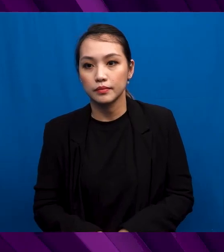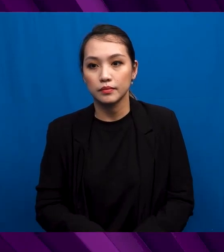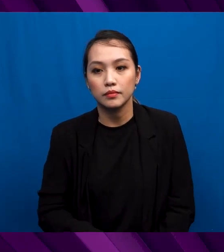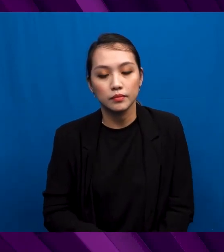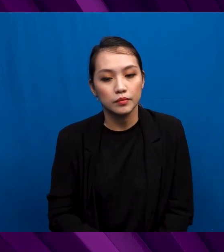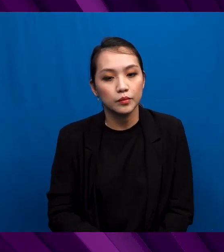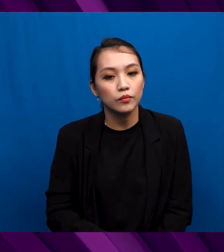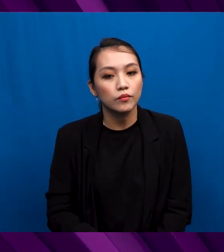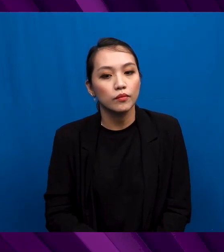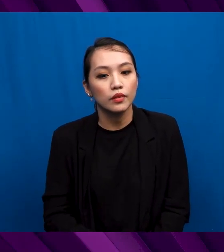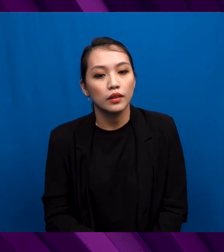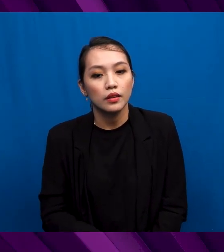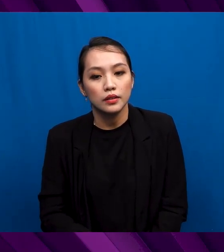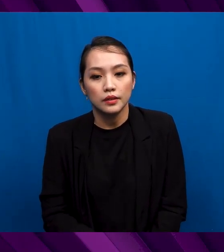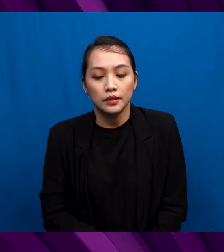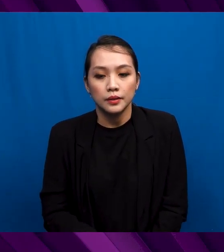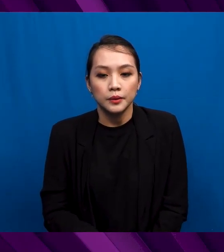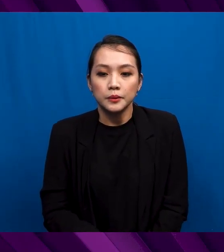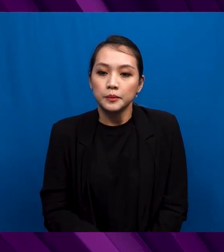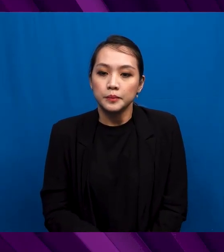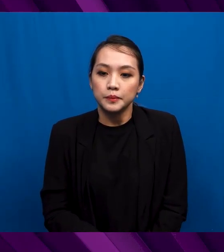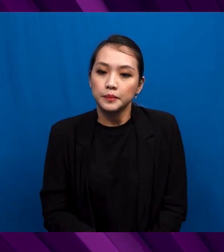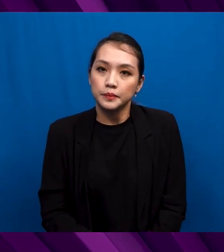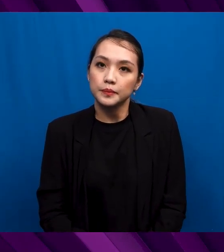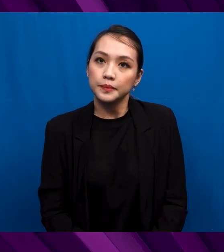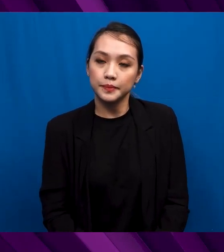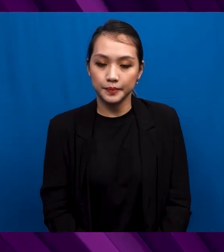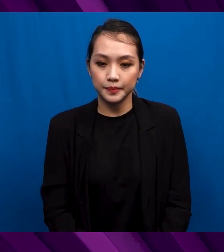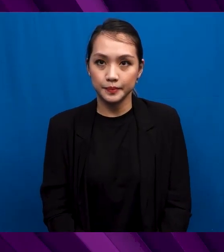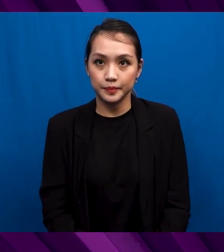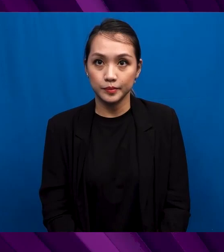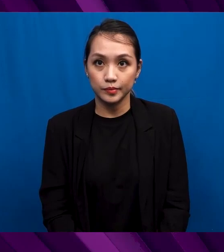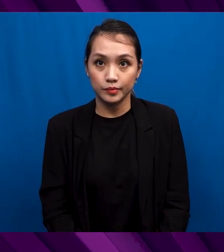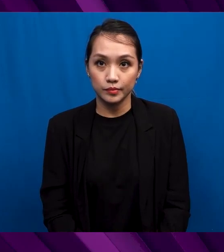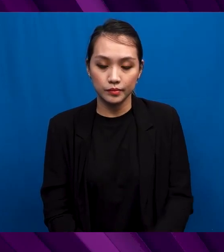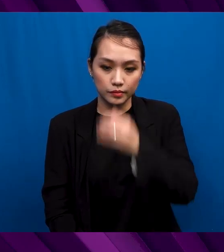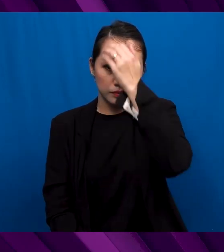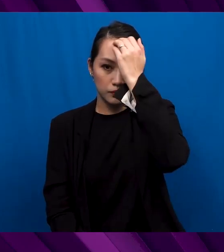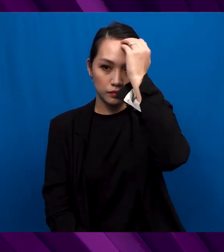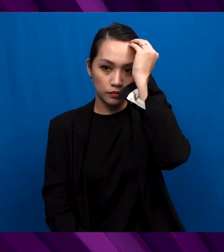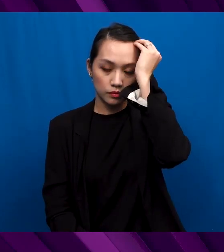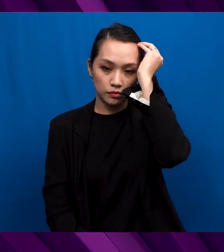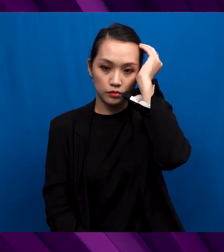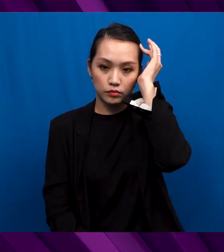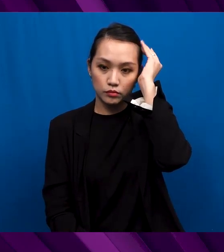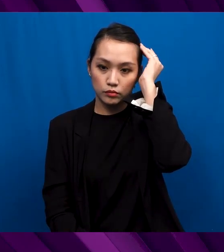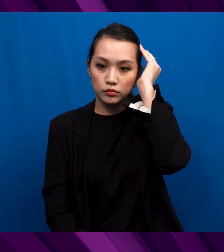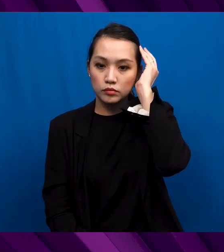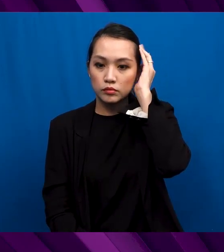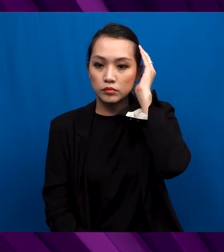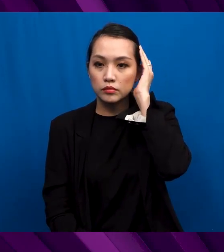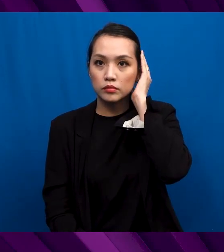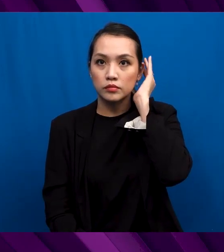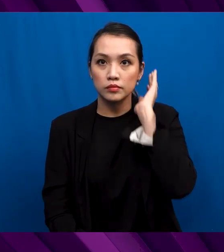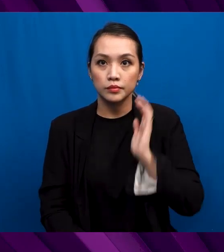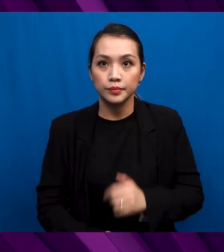Tuhan suara Yehuda dan bawalah dia kepada bangsanya. Pertama, dengarlah Tuhan suara Yehuda. Yang kedua,